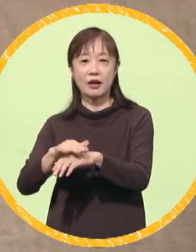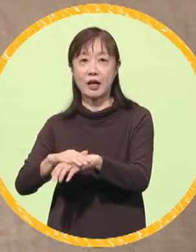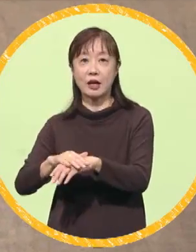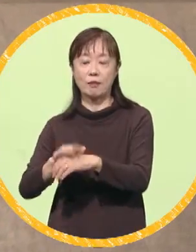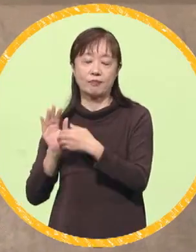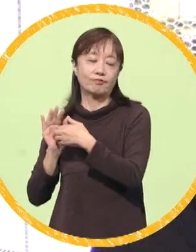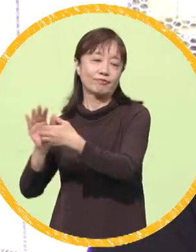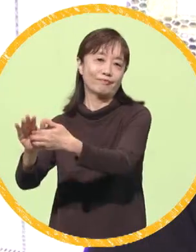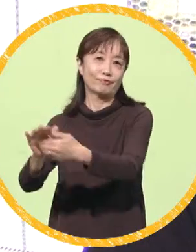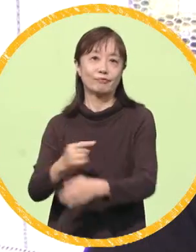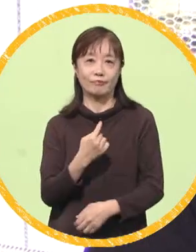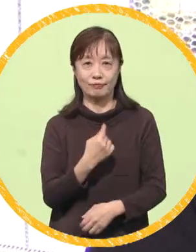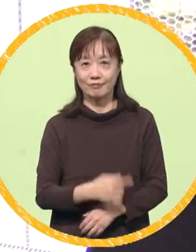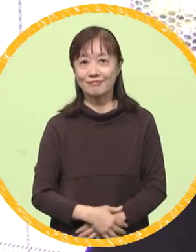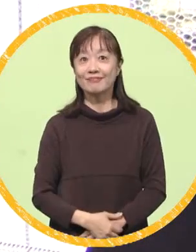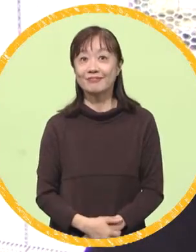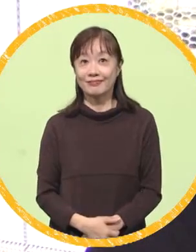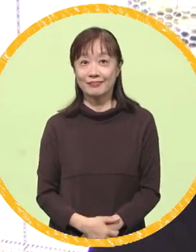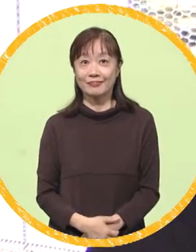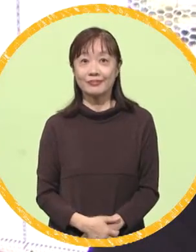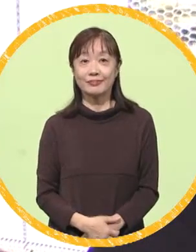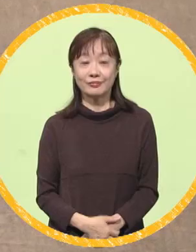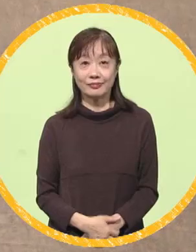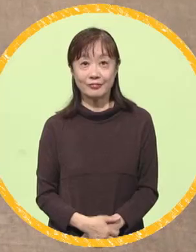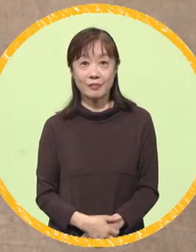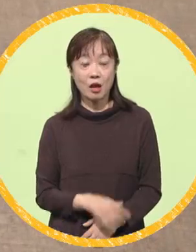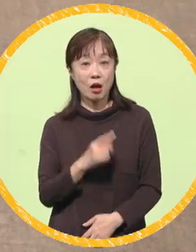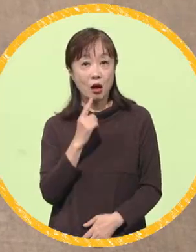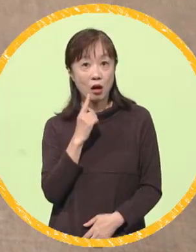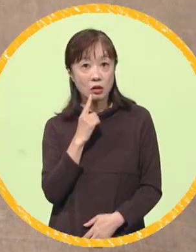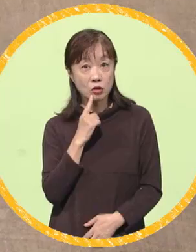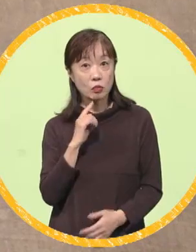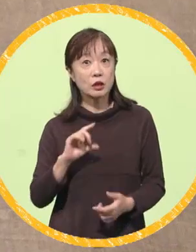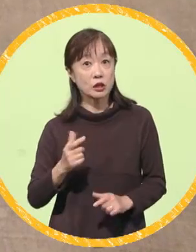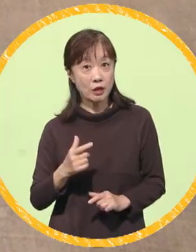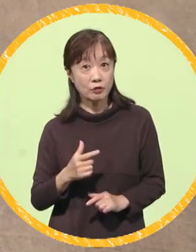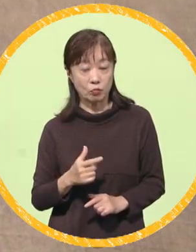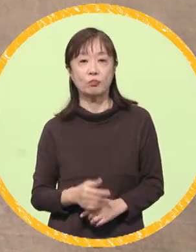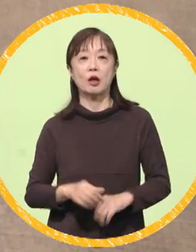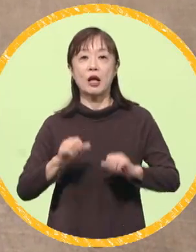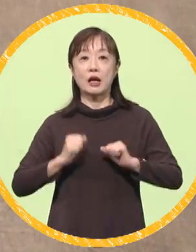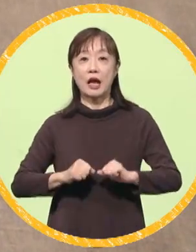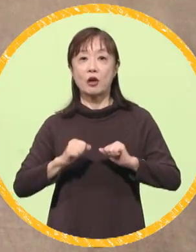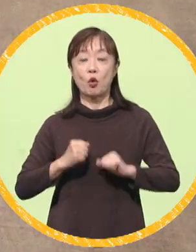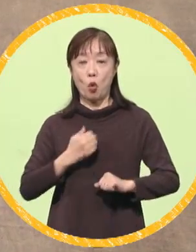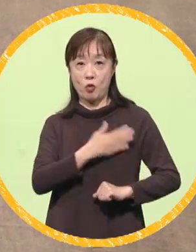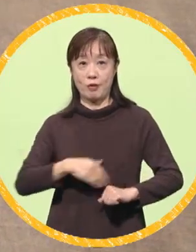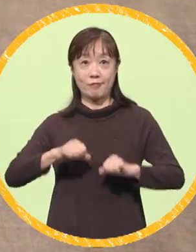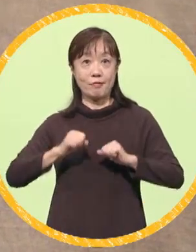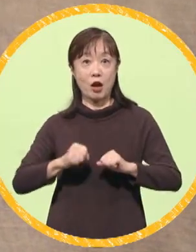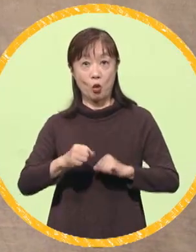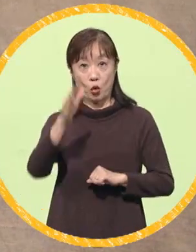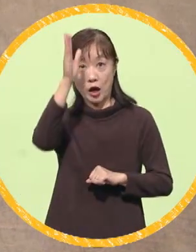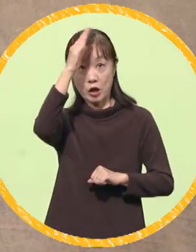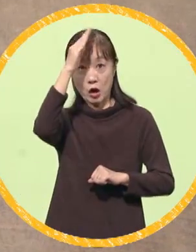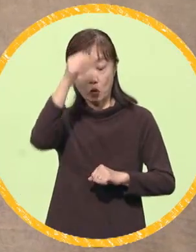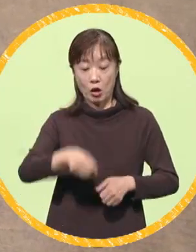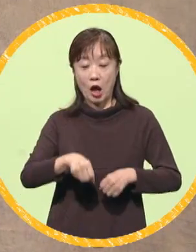。 味とかも変わってくる。 そうですね、健康な鶏じゃないと本物の卵はあんまり出てこ